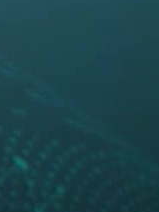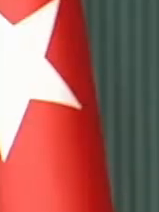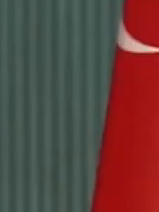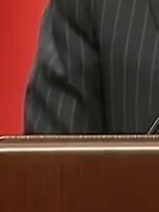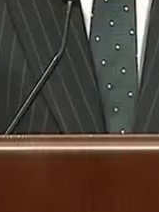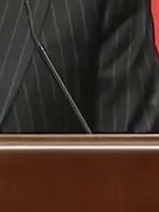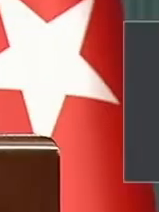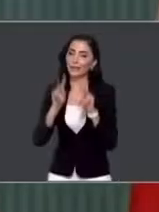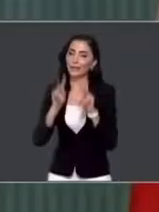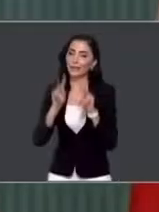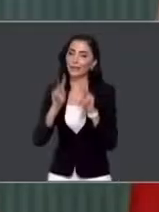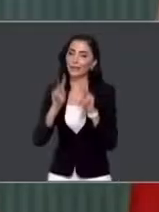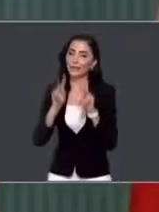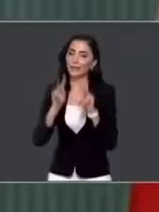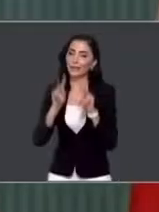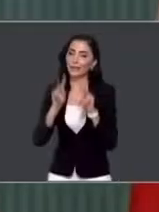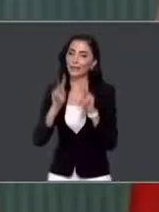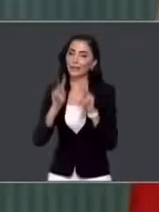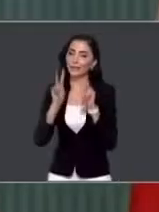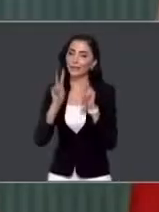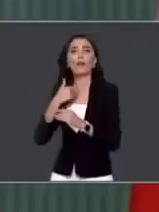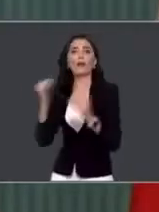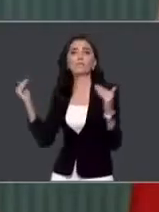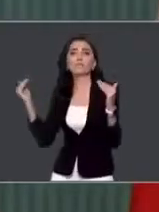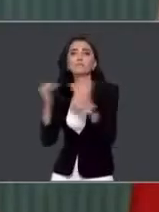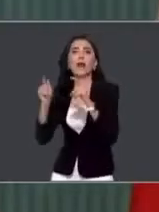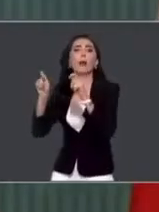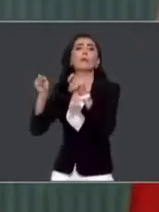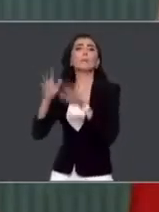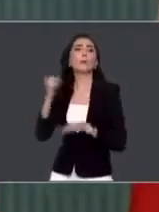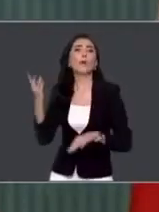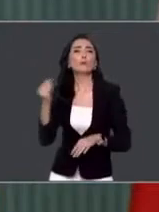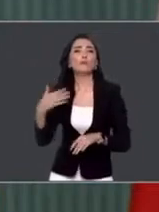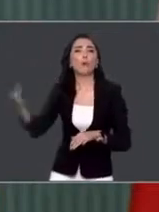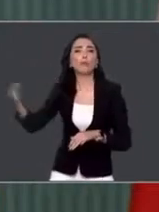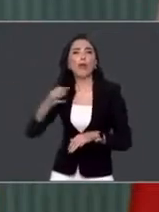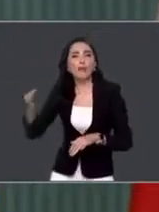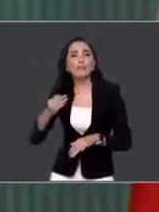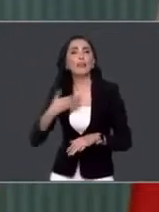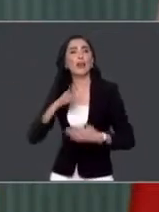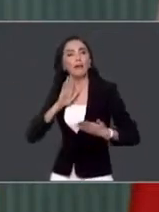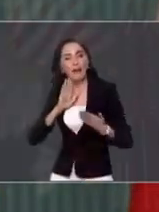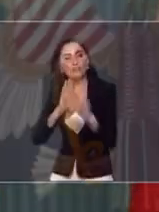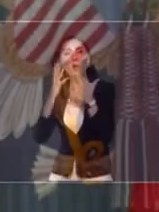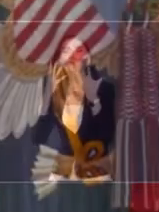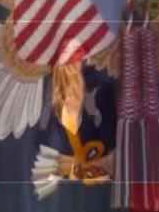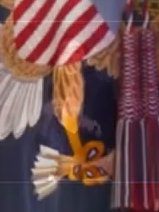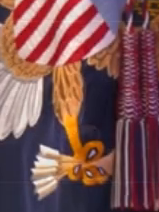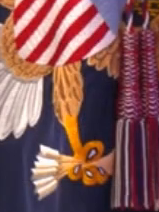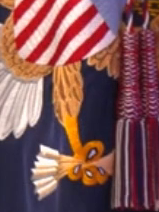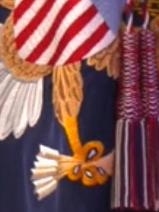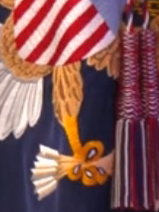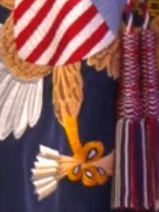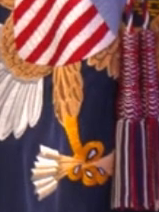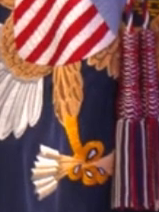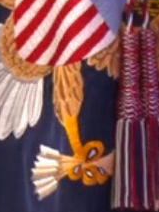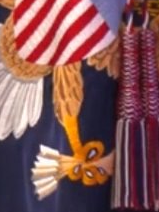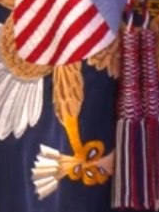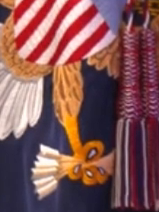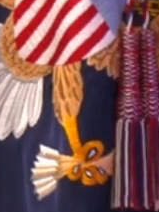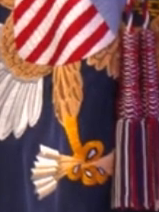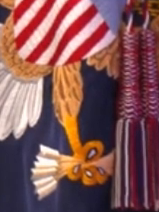yetkililerle Amerika'nın Türkiye ve Türk halkına verdiği deprem desteğinin yanı sıra NATO müttefiki olan Türkiye